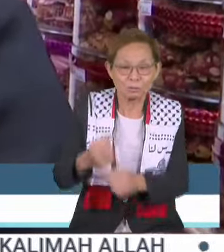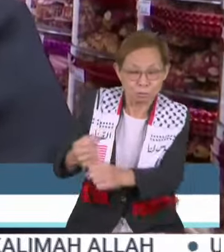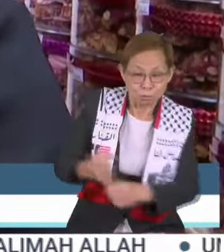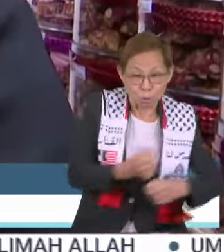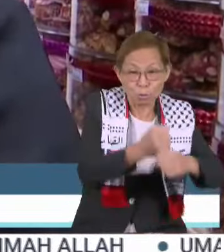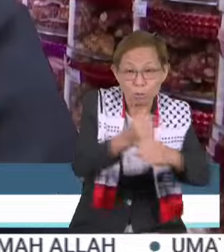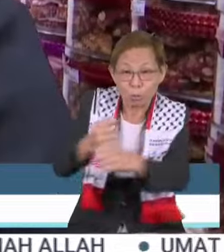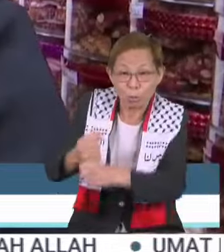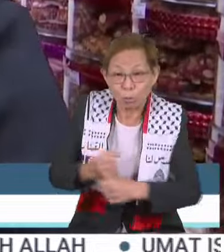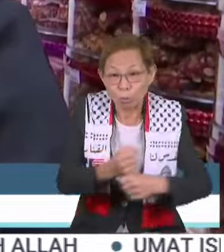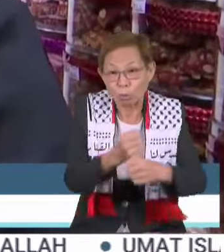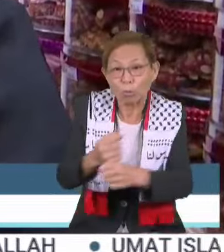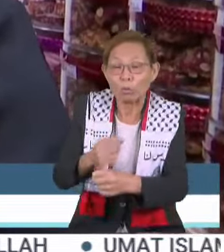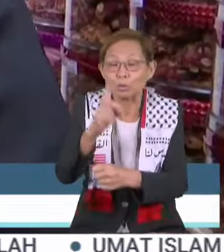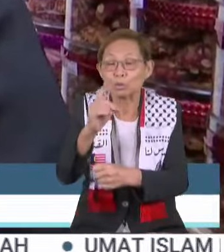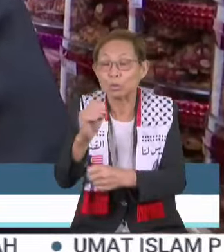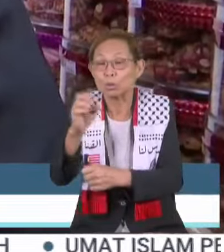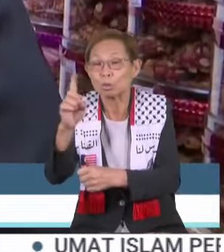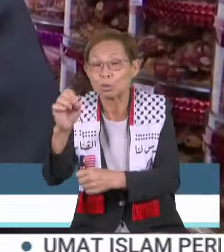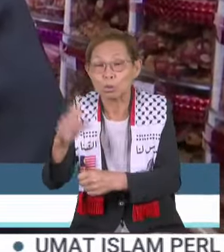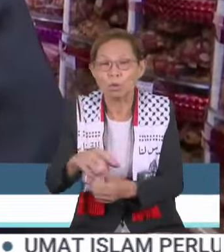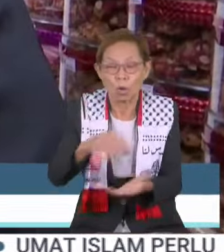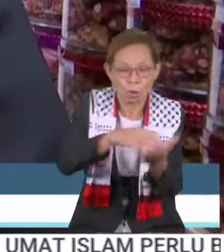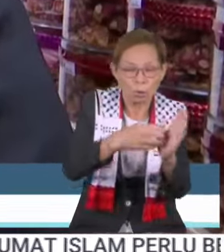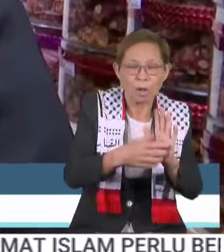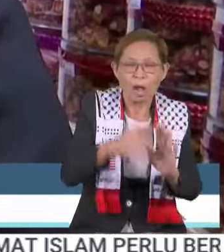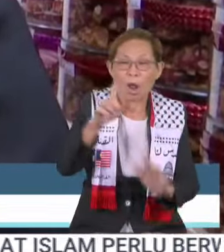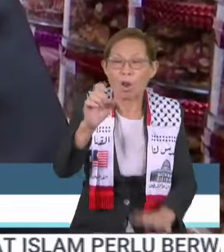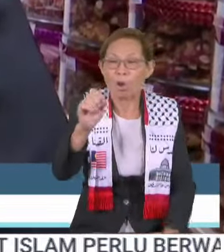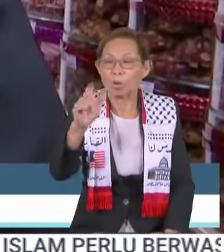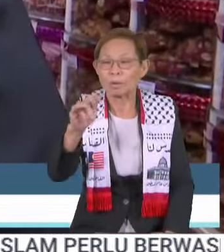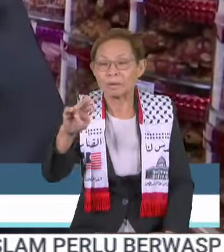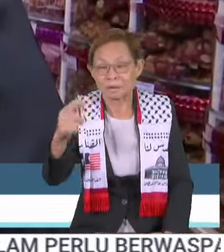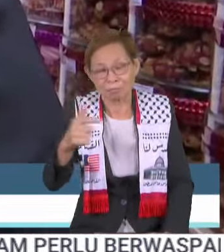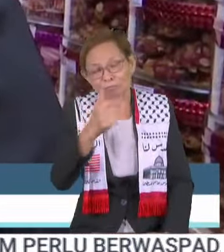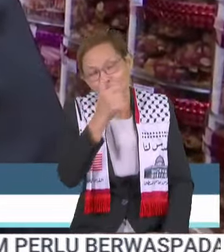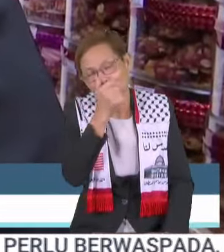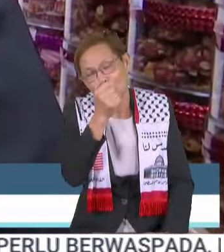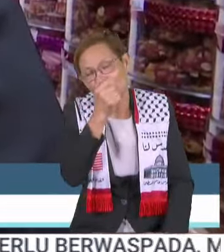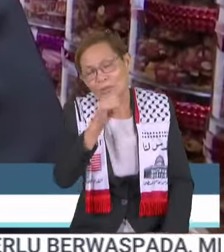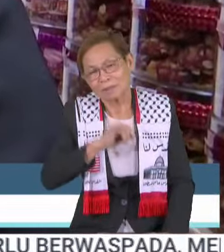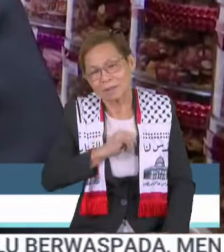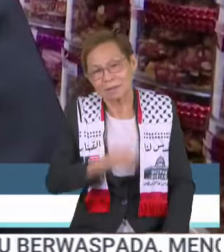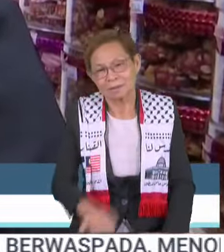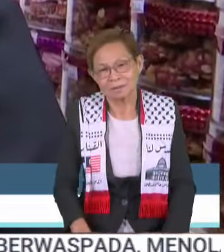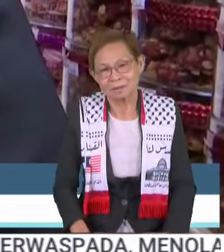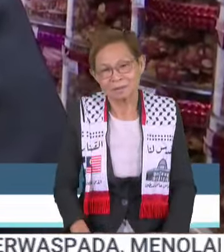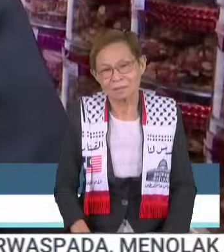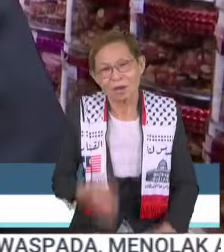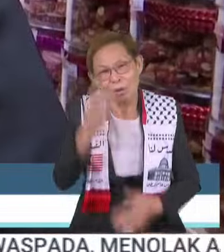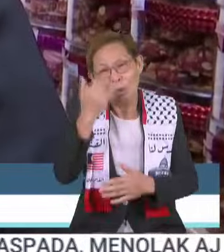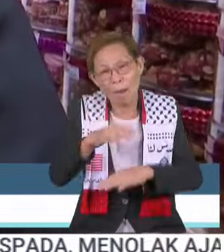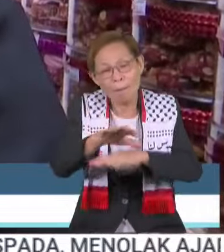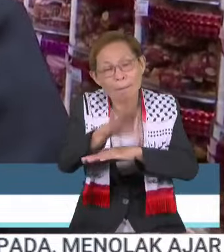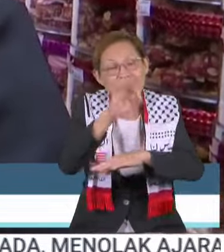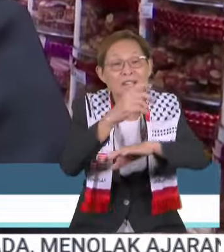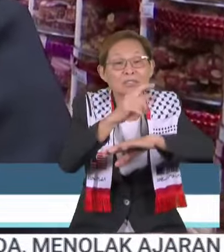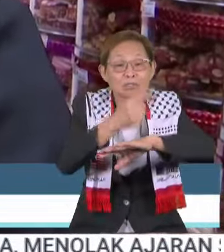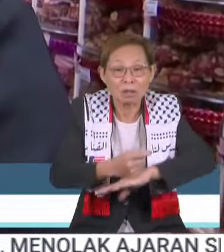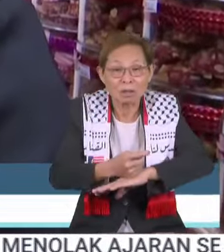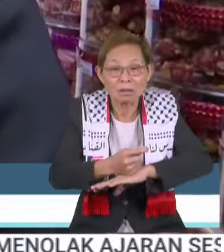pulut kacau, kuih loyang. Tu semua favorite kat Rina lah yang tu. Kenapa pilih tradisional berbanding dengan